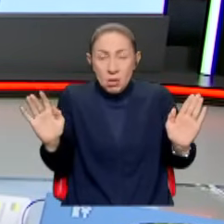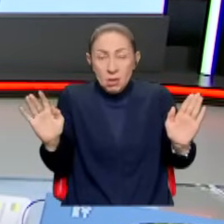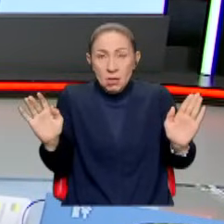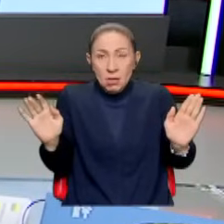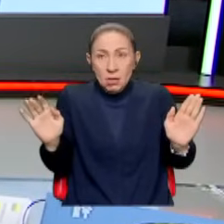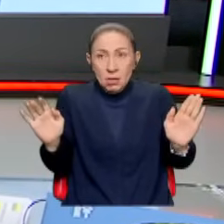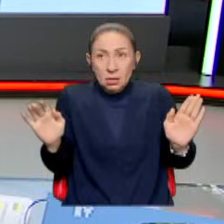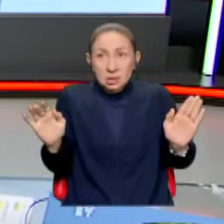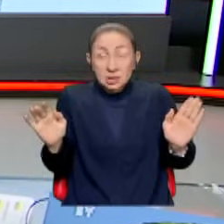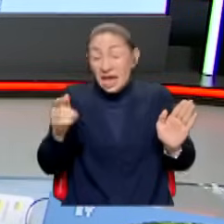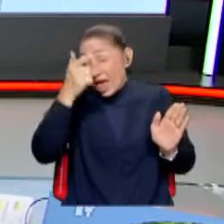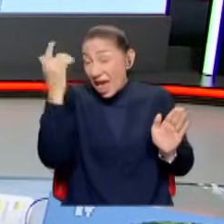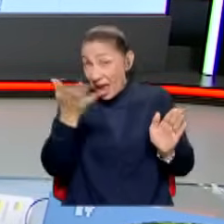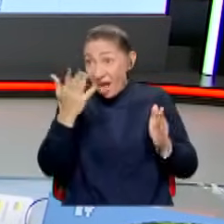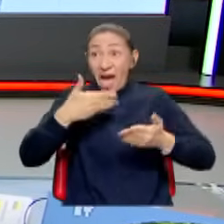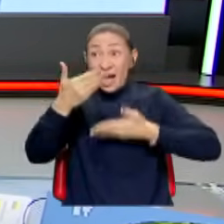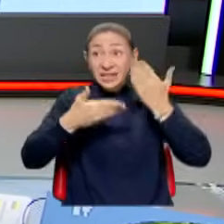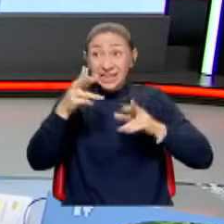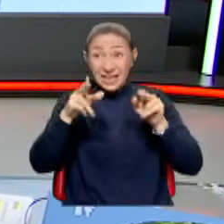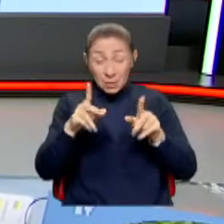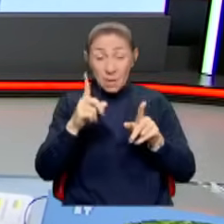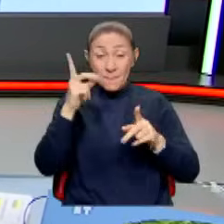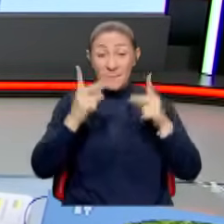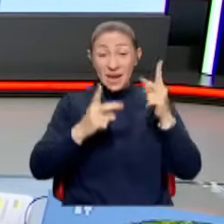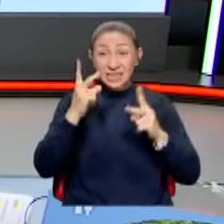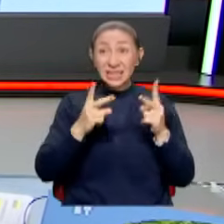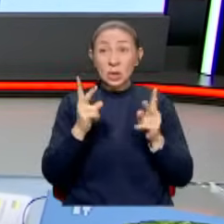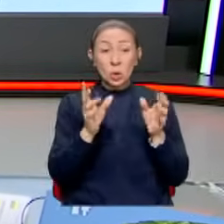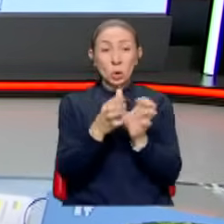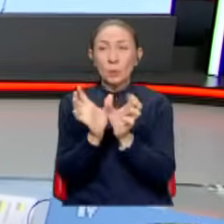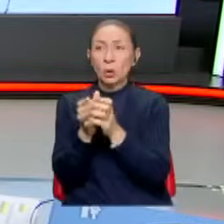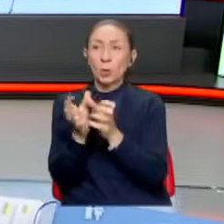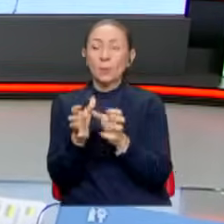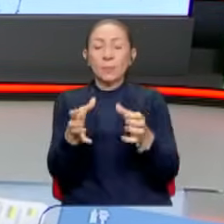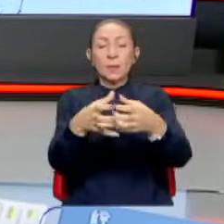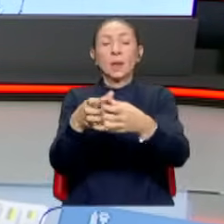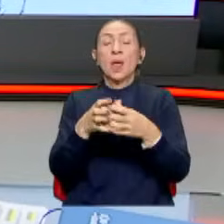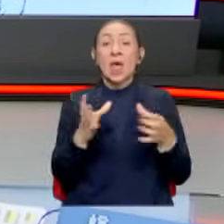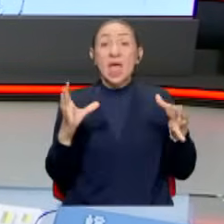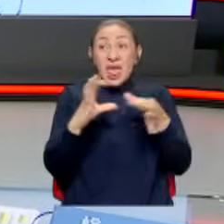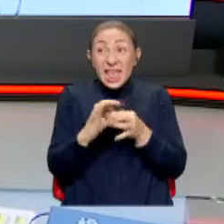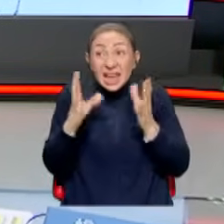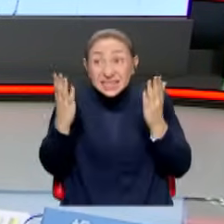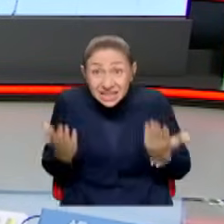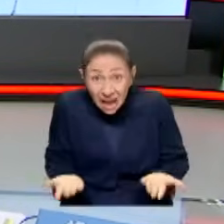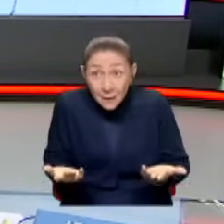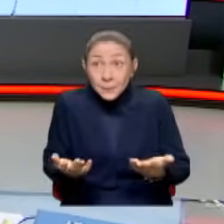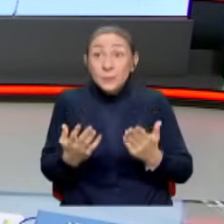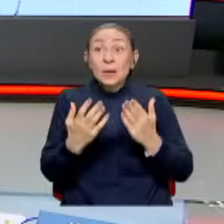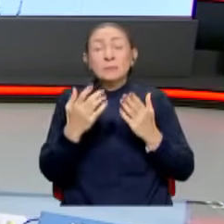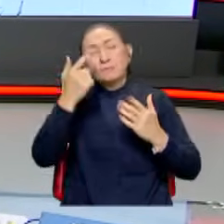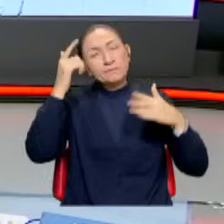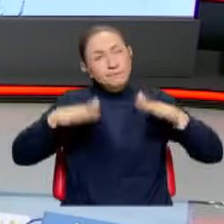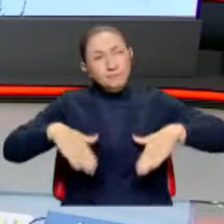yoktur Eğer bahsedildiği gibi birtakım klikler yani gruplaşmalar la şununla bununla ilgili falansa büyük